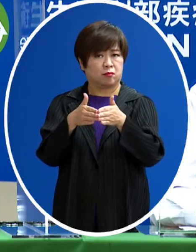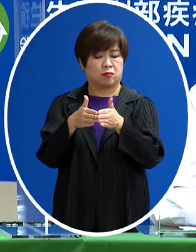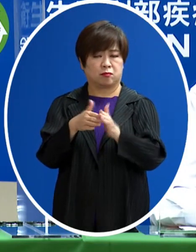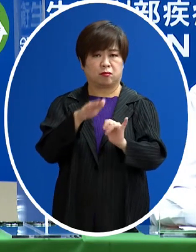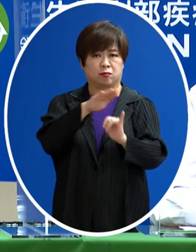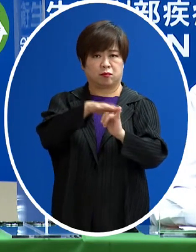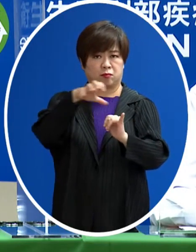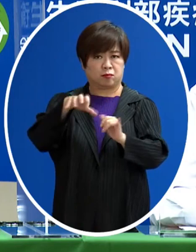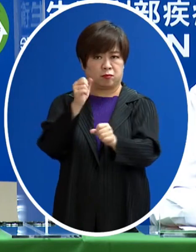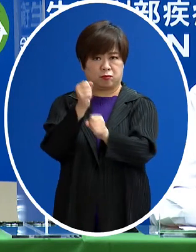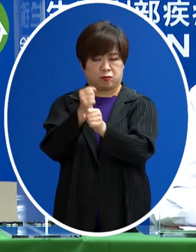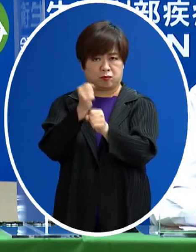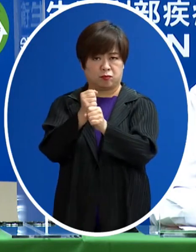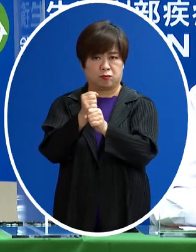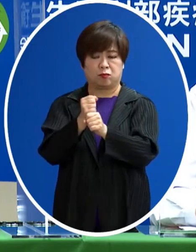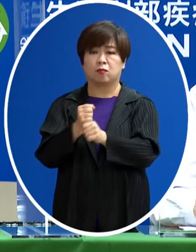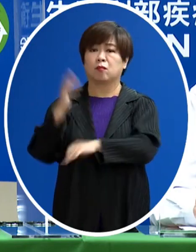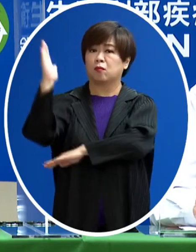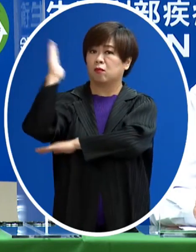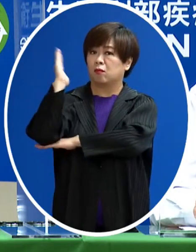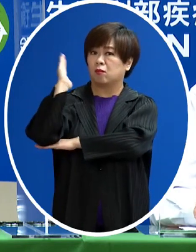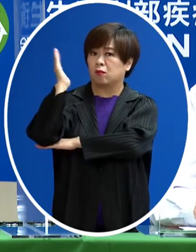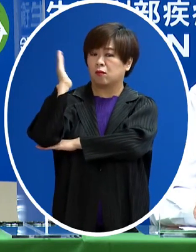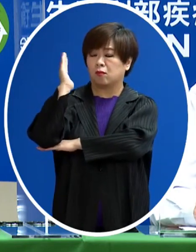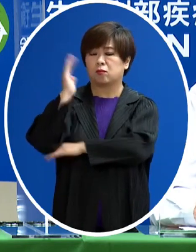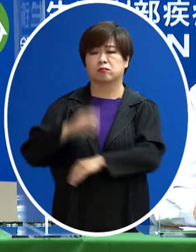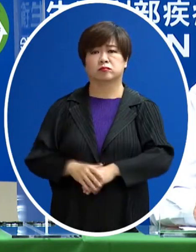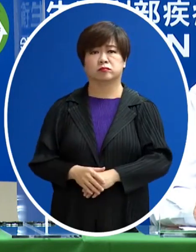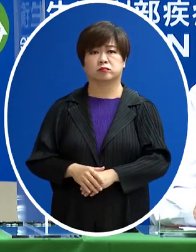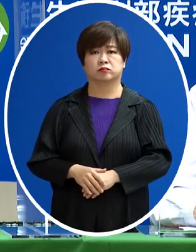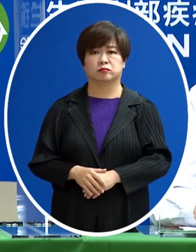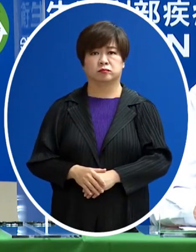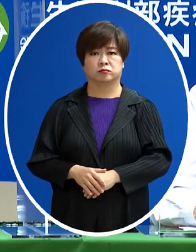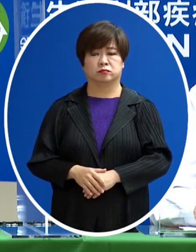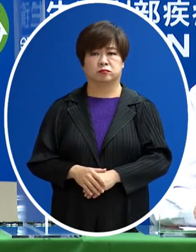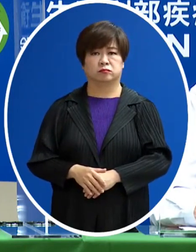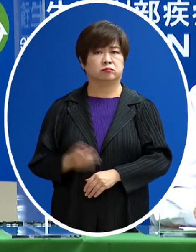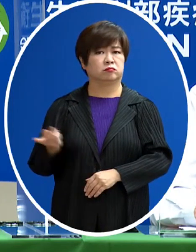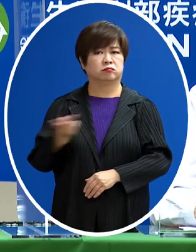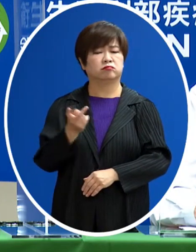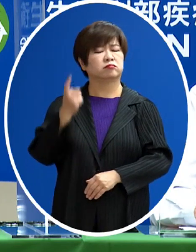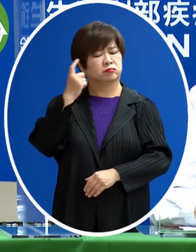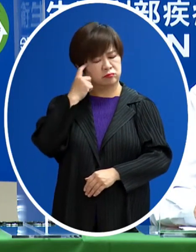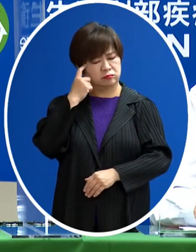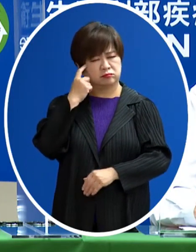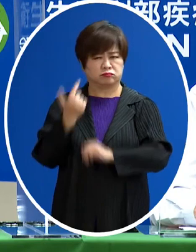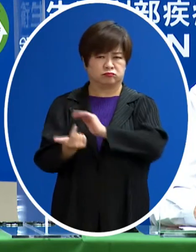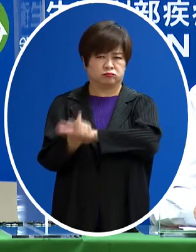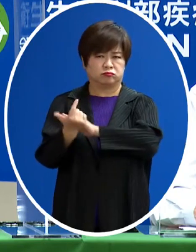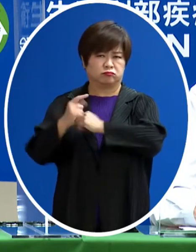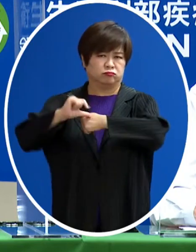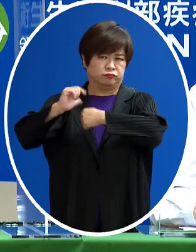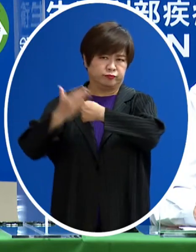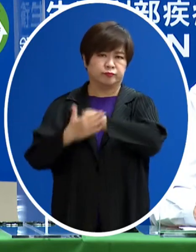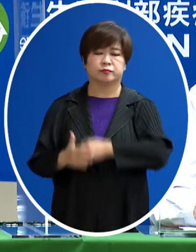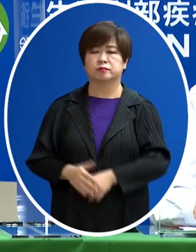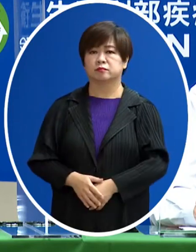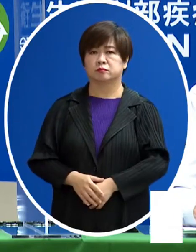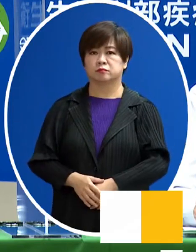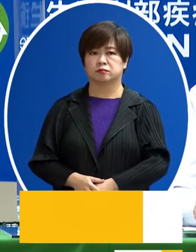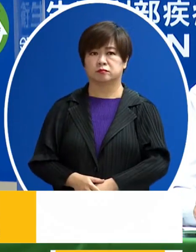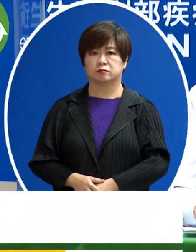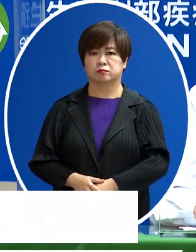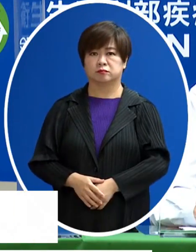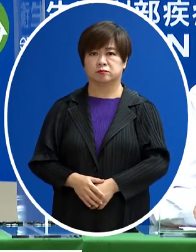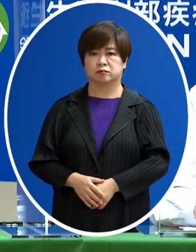者、殡葬主管机关跟这个业者就依循这样来做处理。我相信